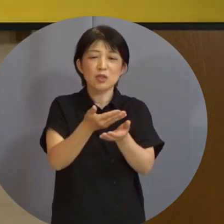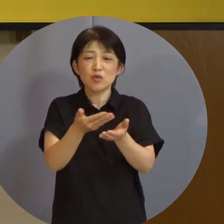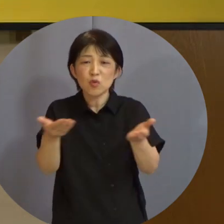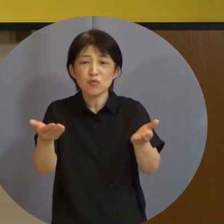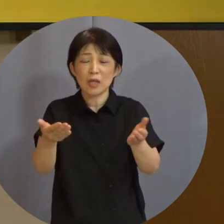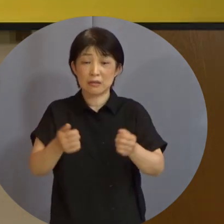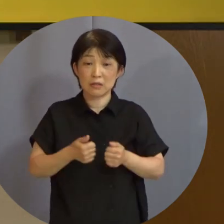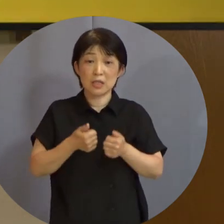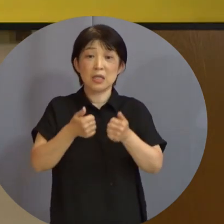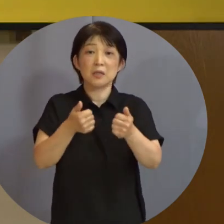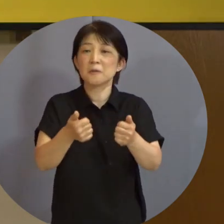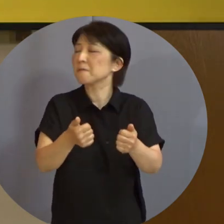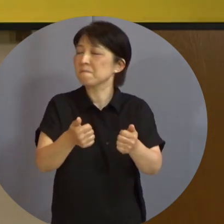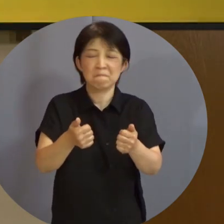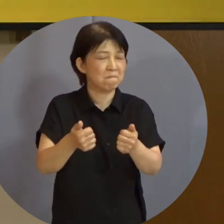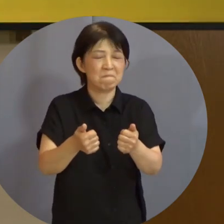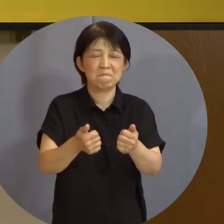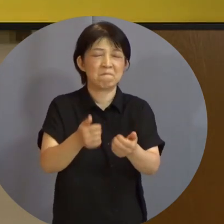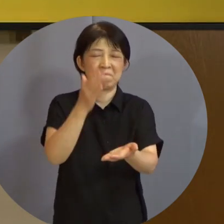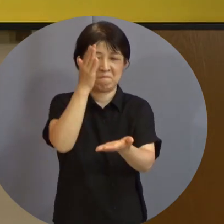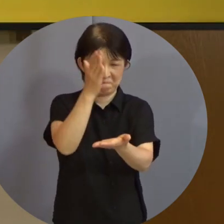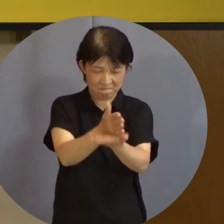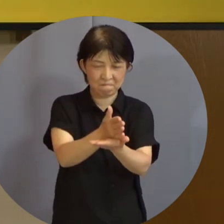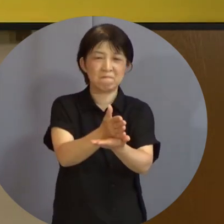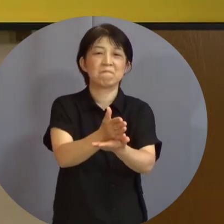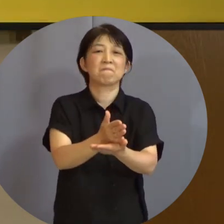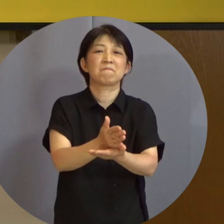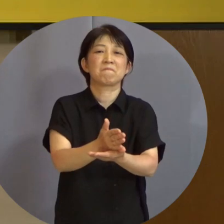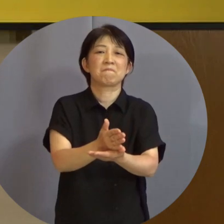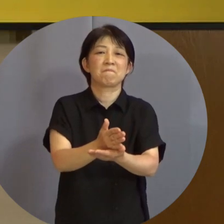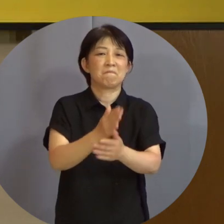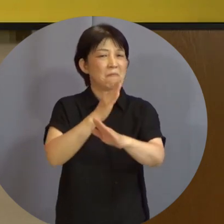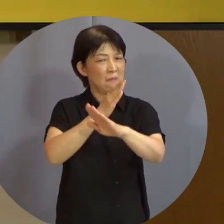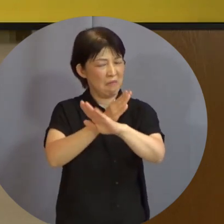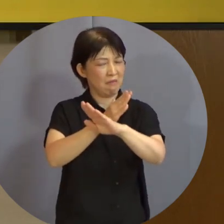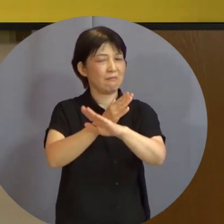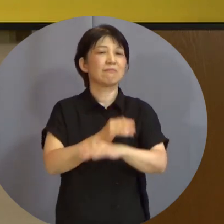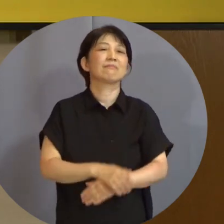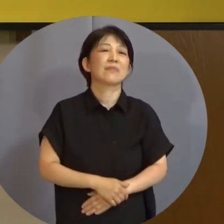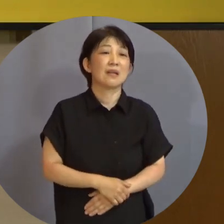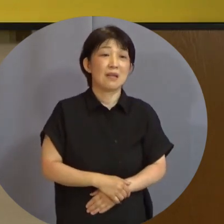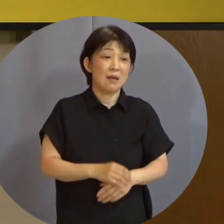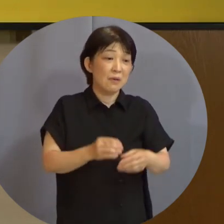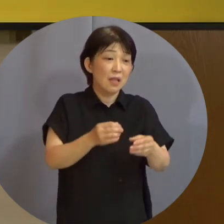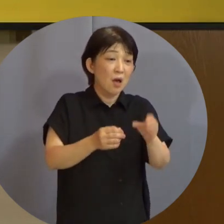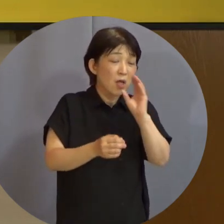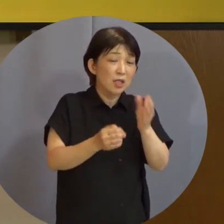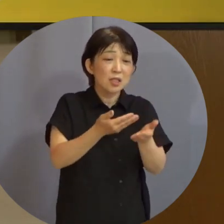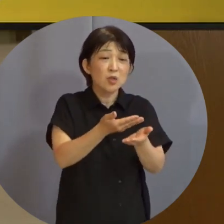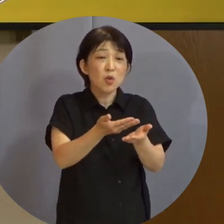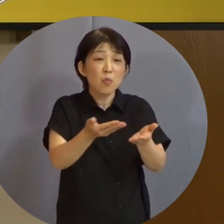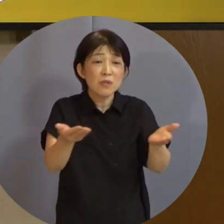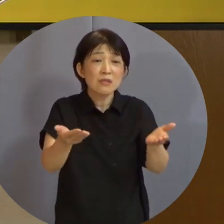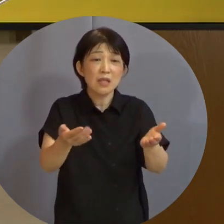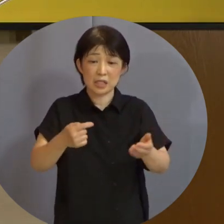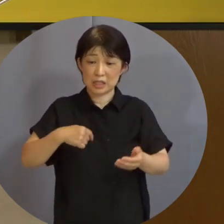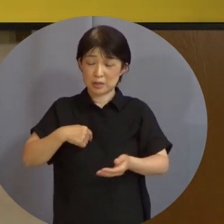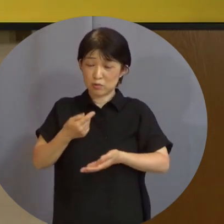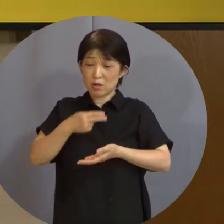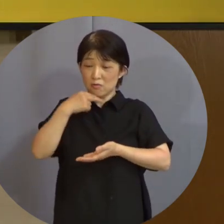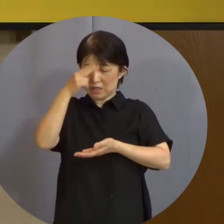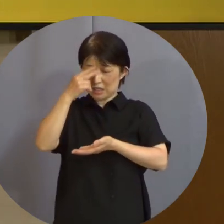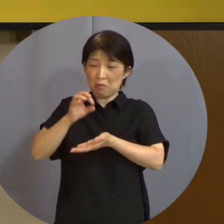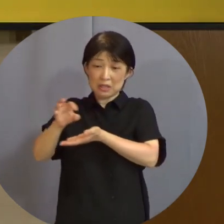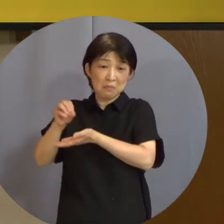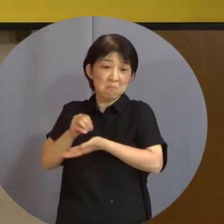には出入りしないようにしてください。また飲食店へお酒を持ち込んで飲むなんて行為もやめて